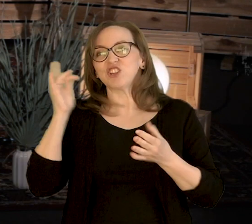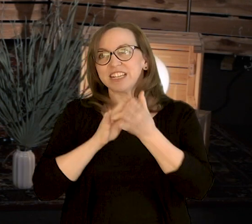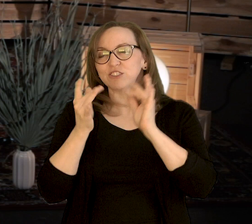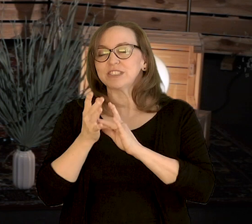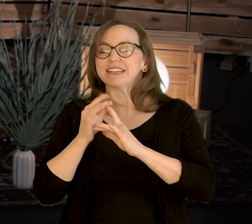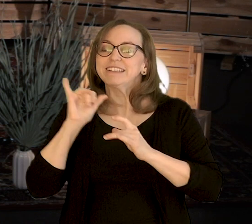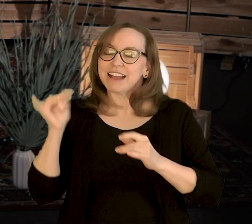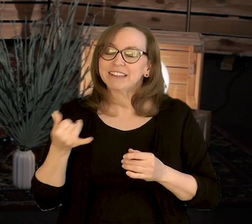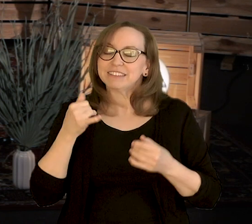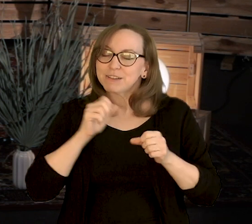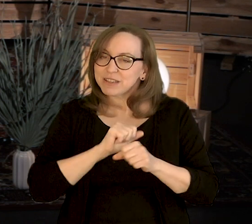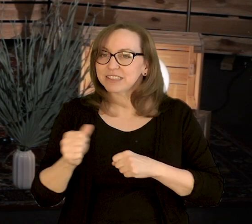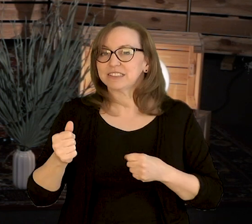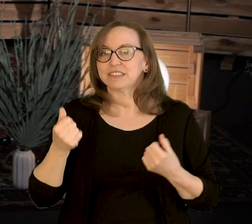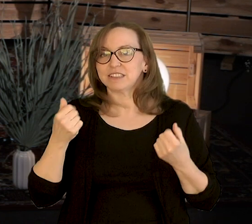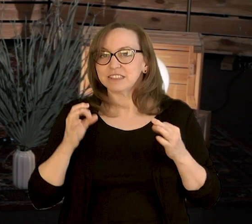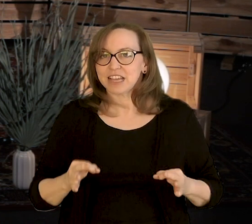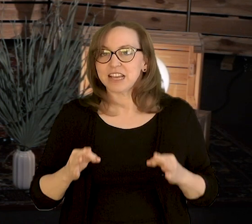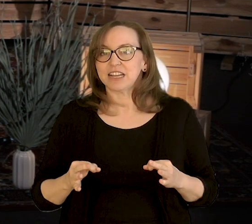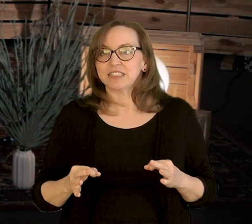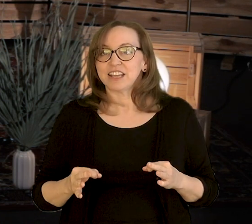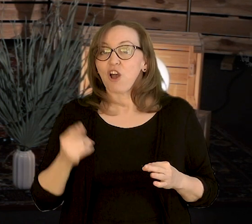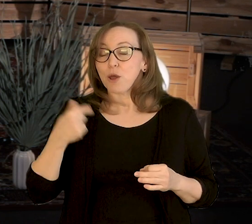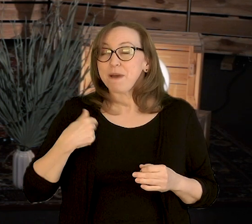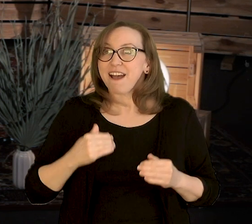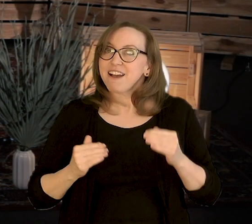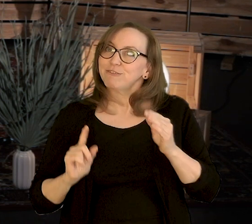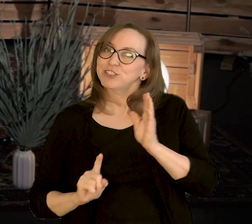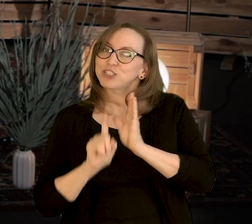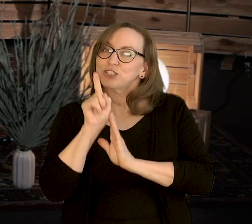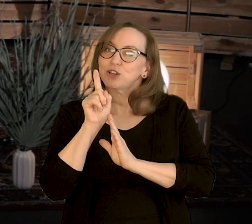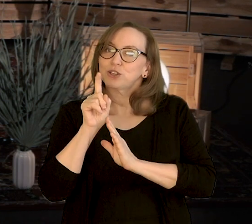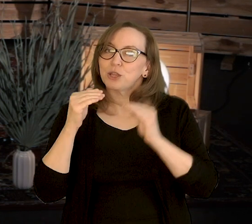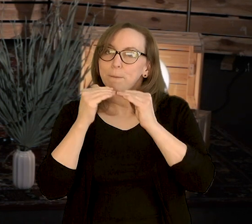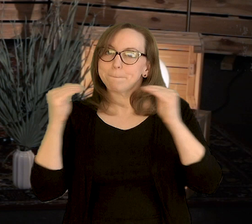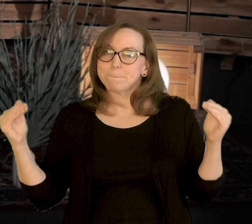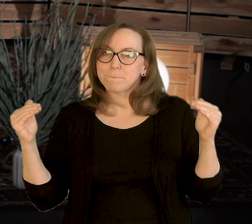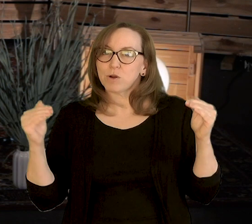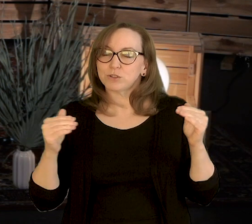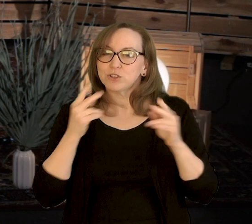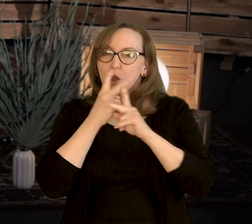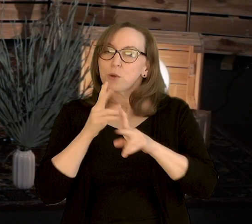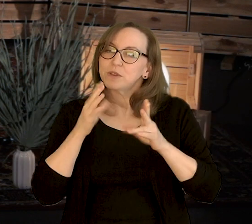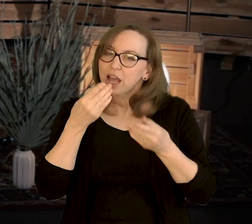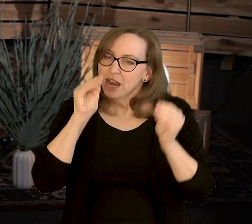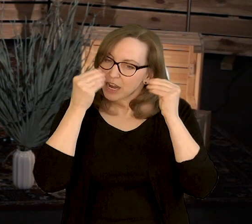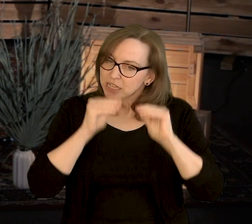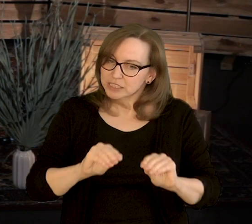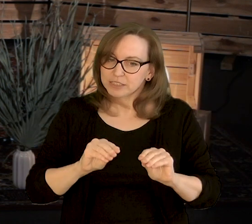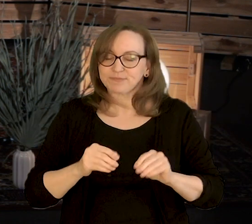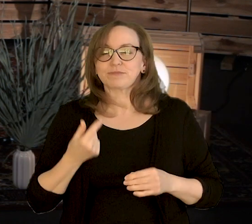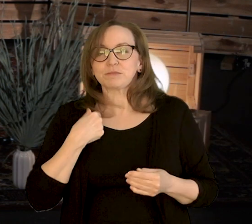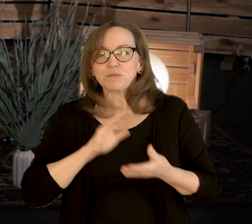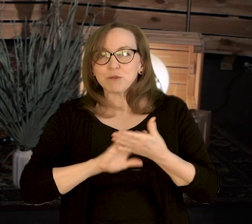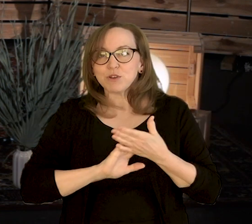ma wysoki poziom tolerancji. On nikogo nie odrzuca. On przebaczy ci twoje winy, obdarzy